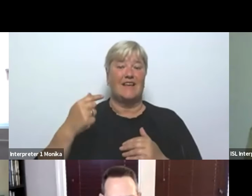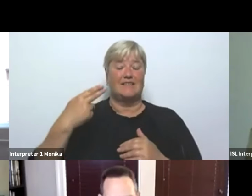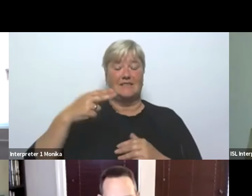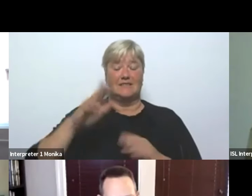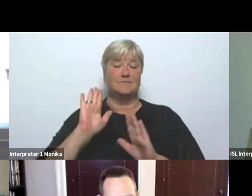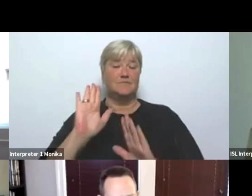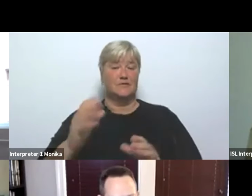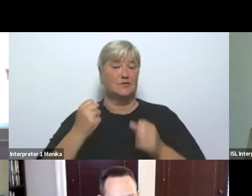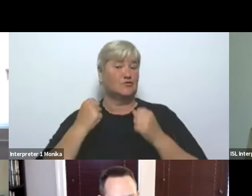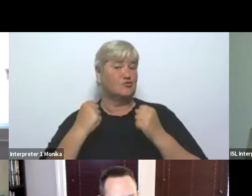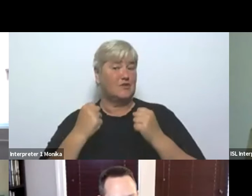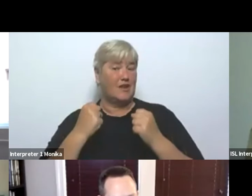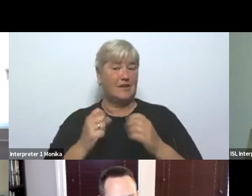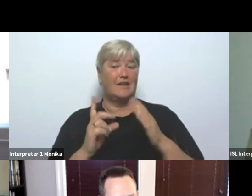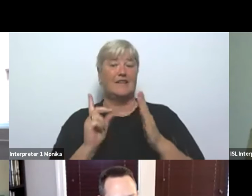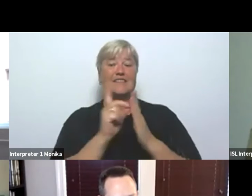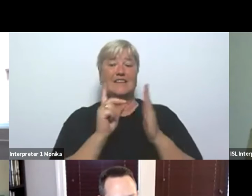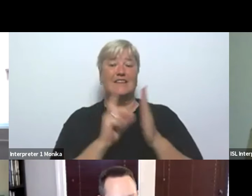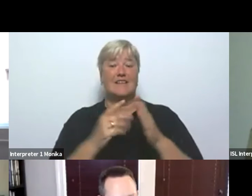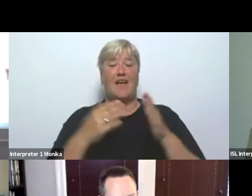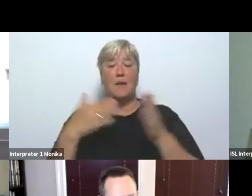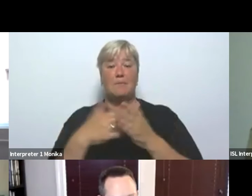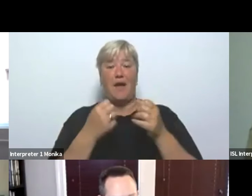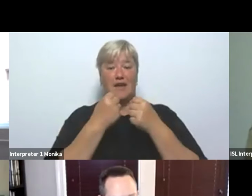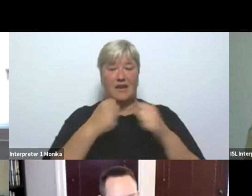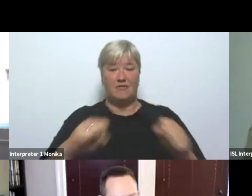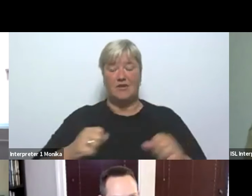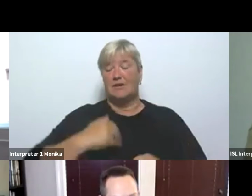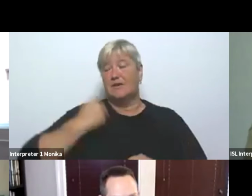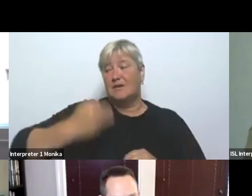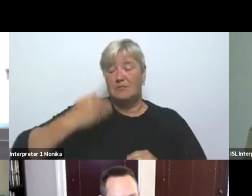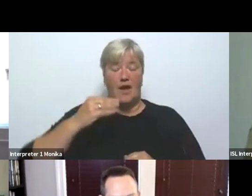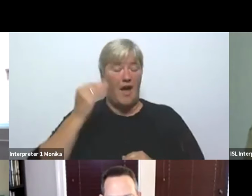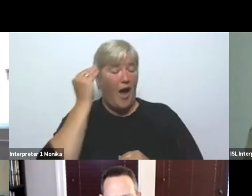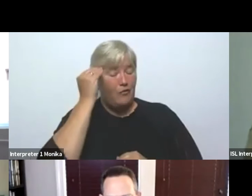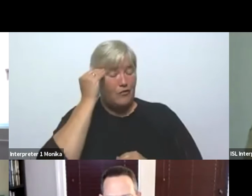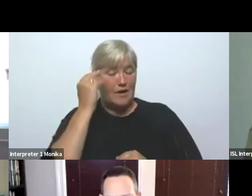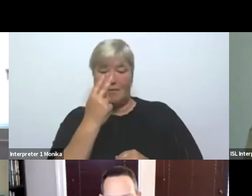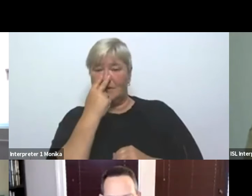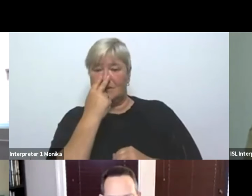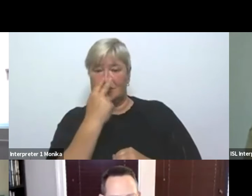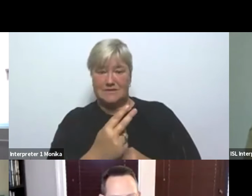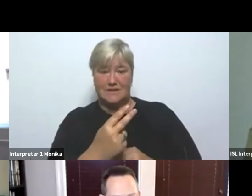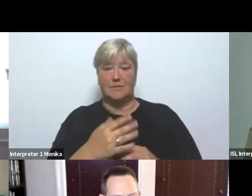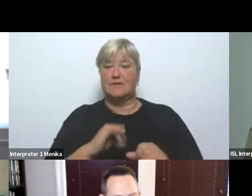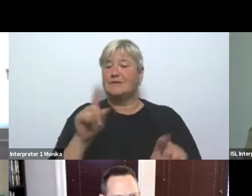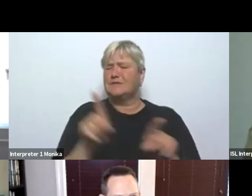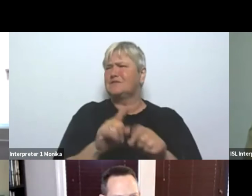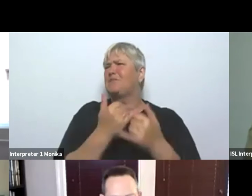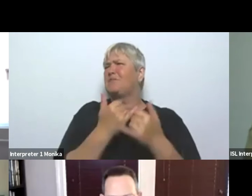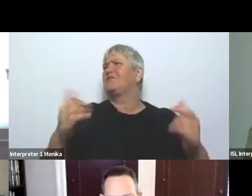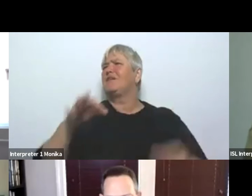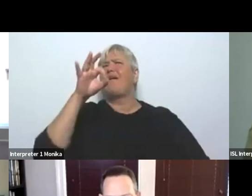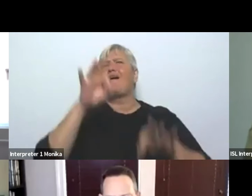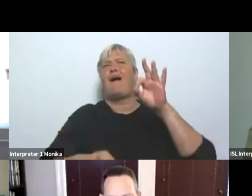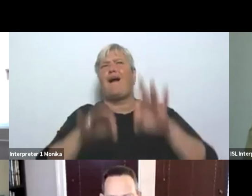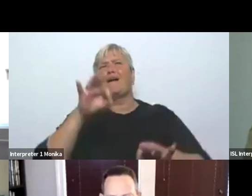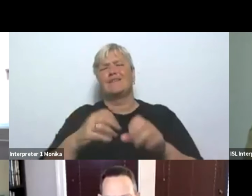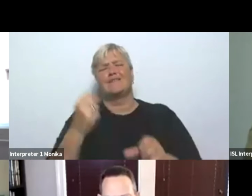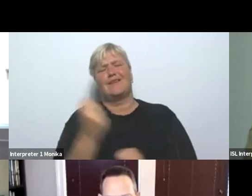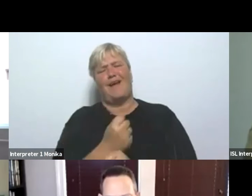darin, also digitale Barrierefreiheit als eine ständige Aufgabe anzusehen, genau wie Gartenarbeit. Man muss den